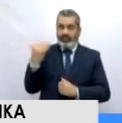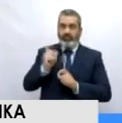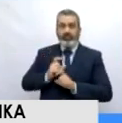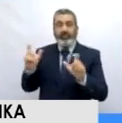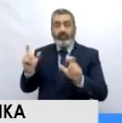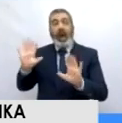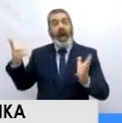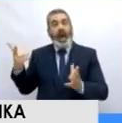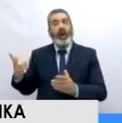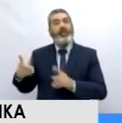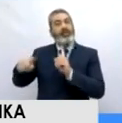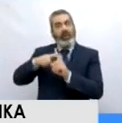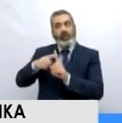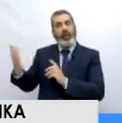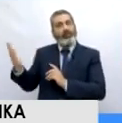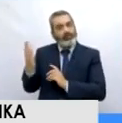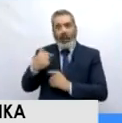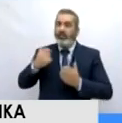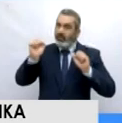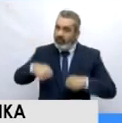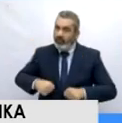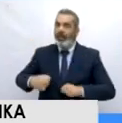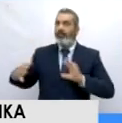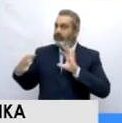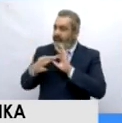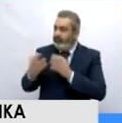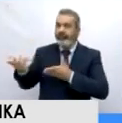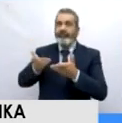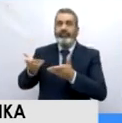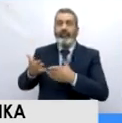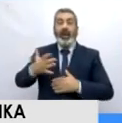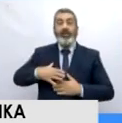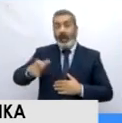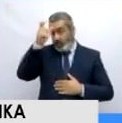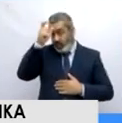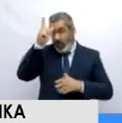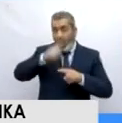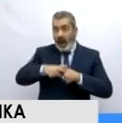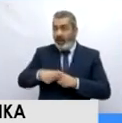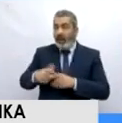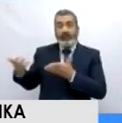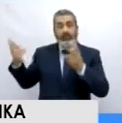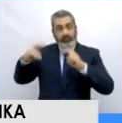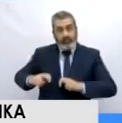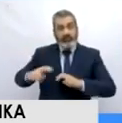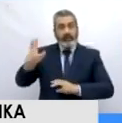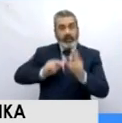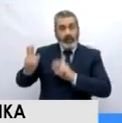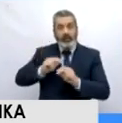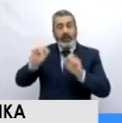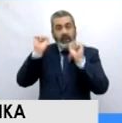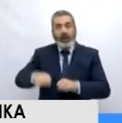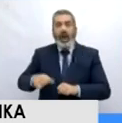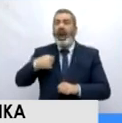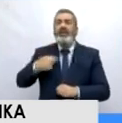καλής θέλησης. Είμαστε έτοιμοι να εξετάσουμε με την Τουρκία τη βασική μας διαφορά, που δεν είναι άλλη από την οριοθέτηση